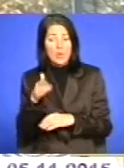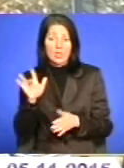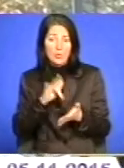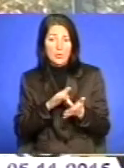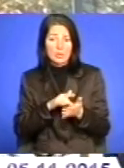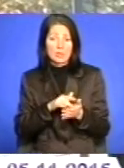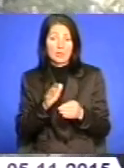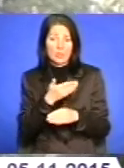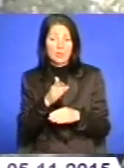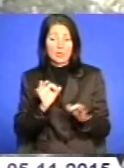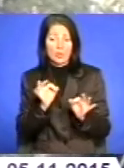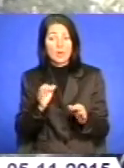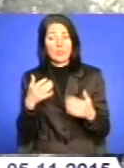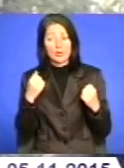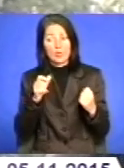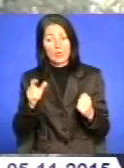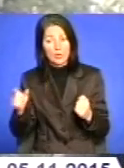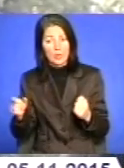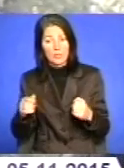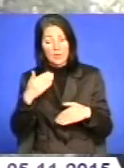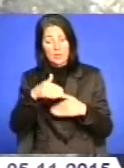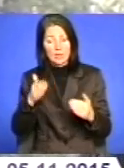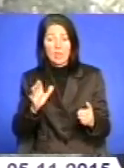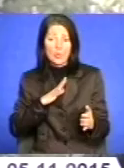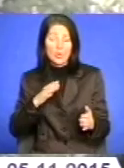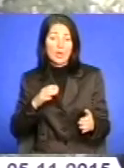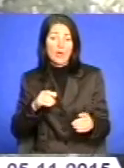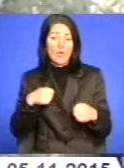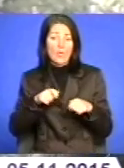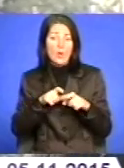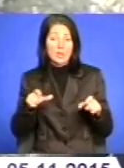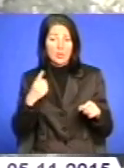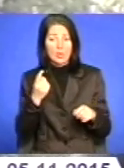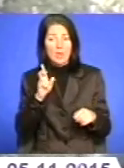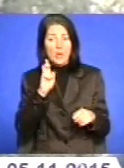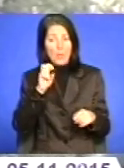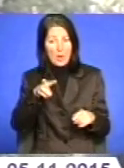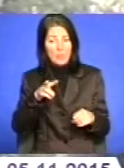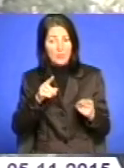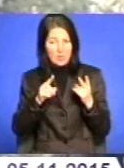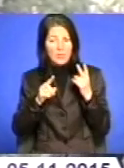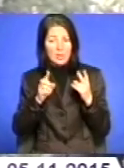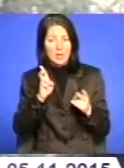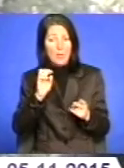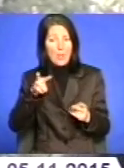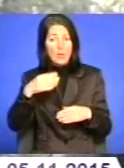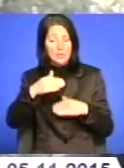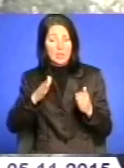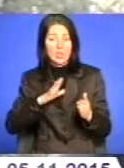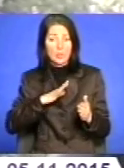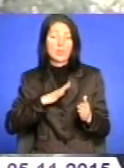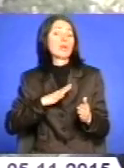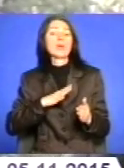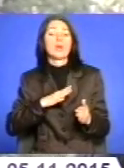нормальний, здоровий народ. Скриньки стояли по магазинах. Одна стояла на БАМі, дві стояли на БАМі, по магазинах